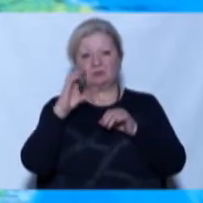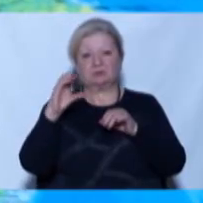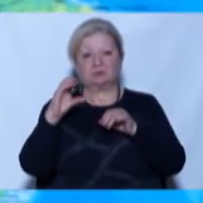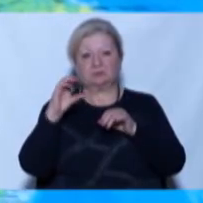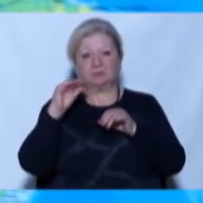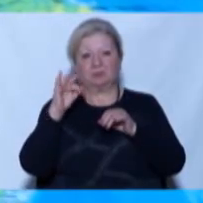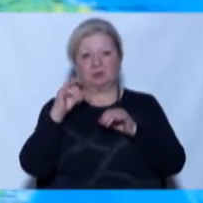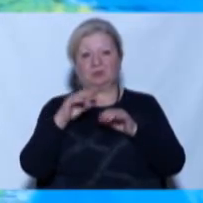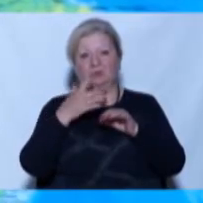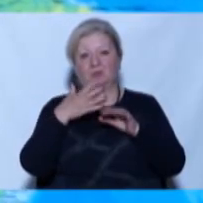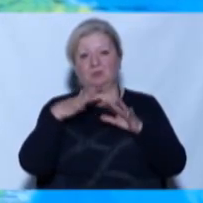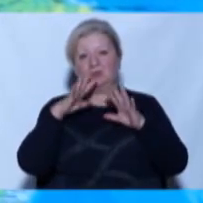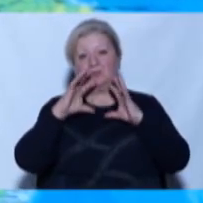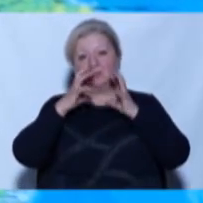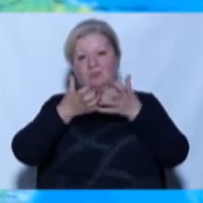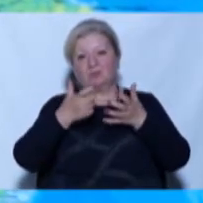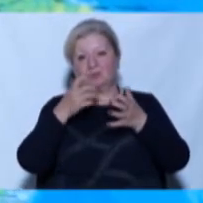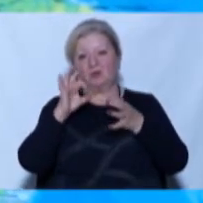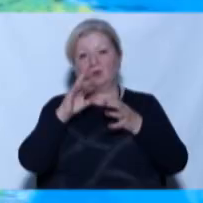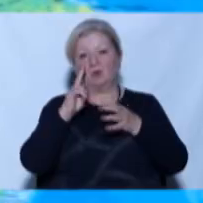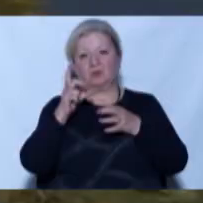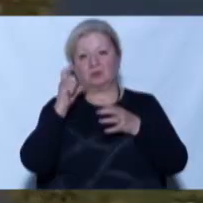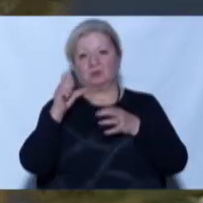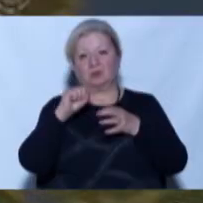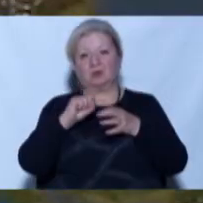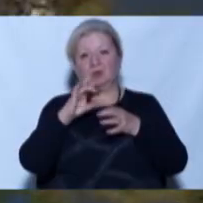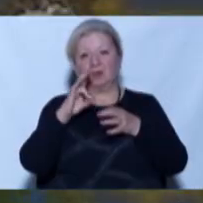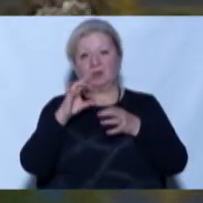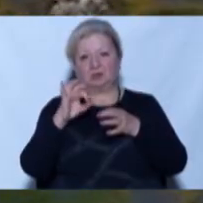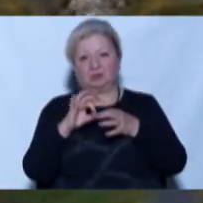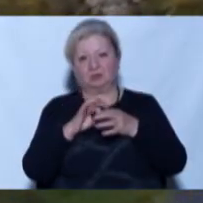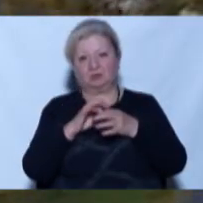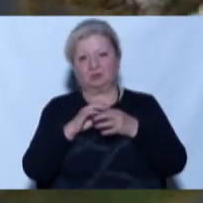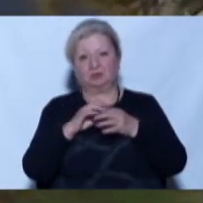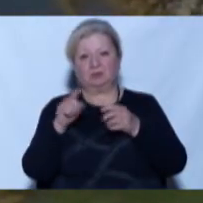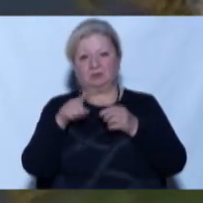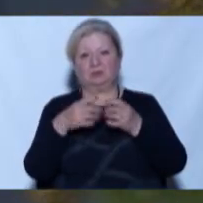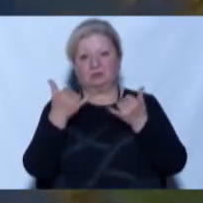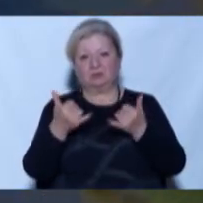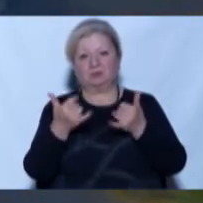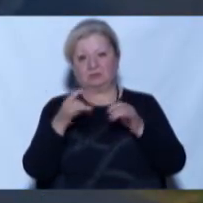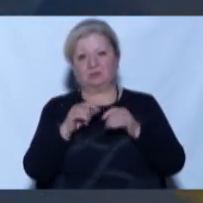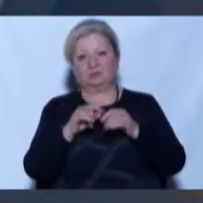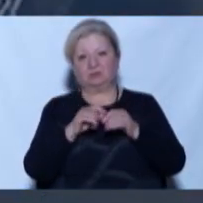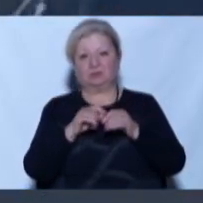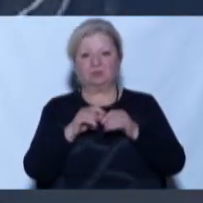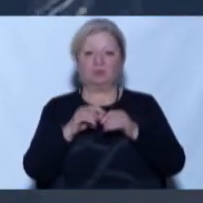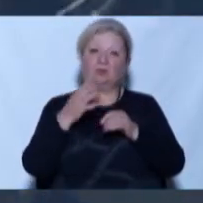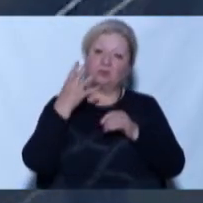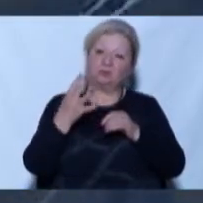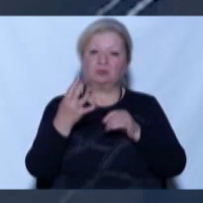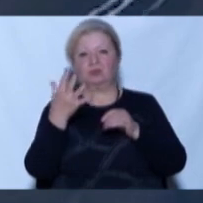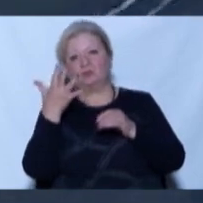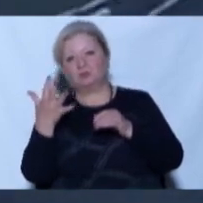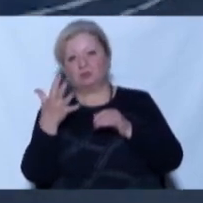რომელიც ერთ მთლიანობას ქმნის. პირობითად არის დაყოფილი ოკეანეებად, ისინი და დღესაც კიდევ სადაო საკითხია, 4 ოკეანე არის